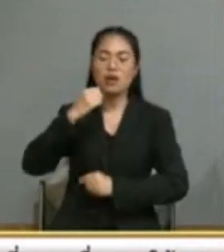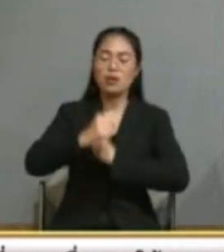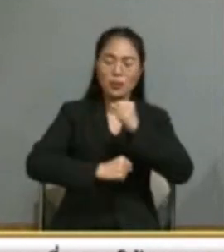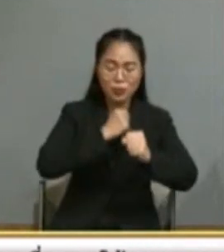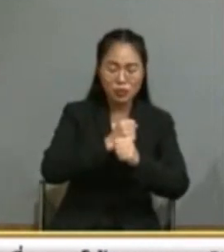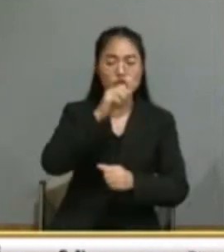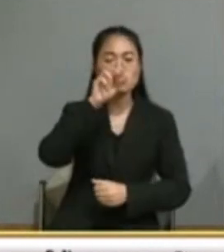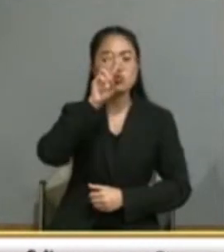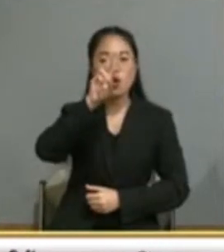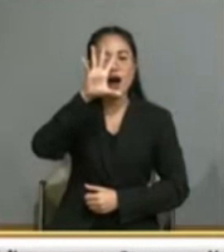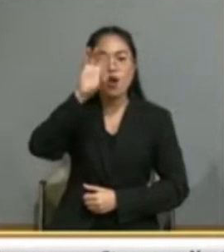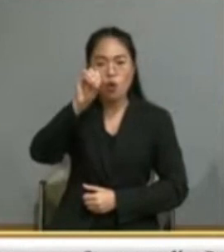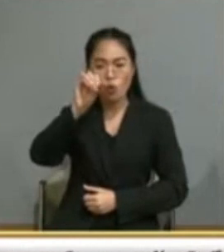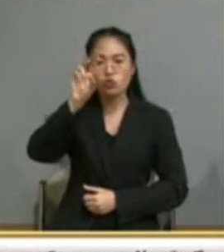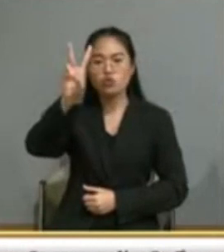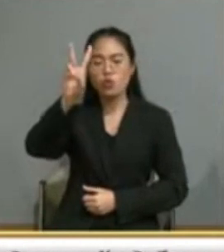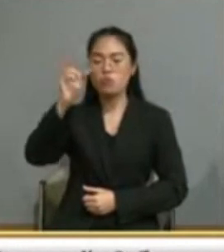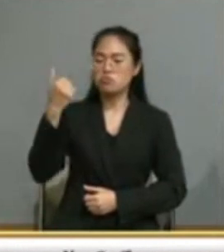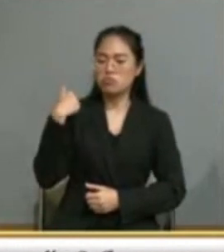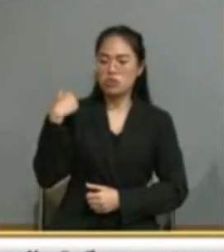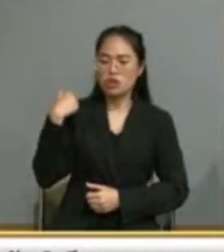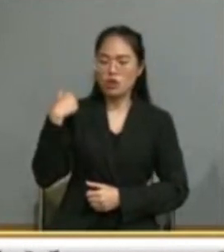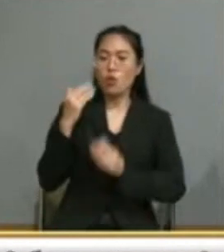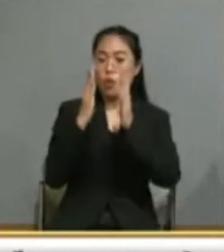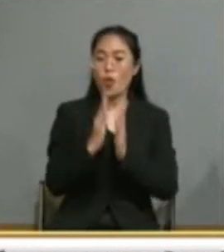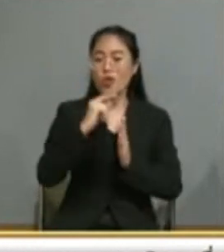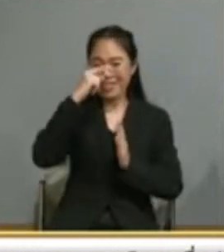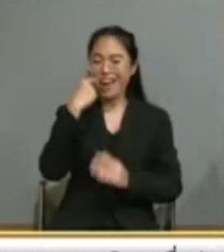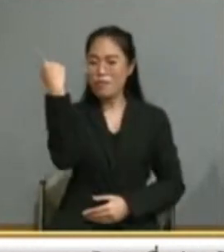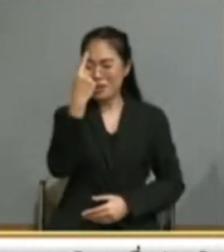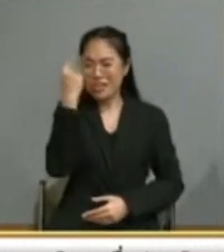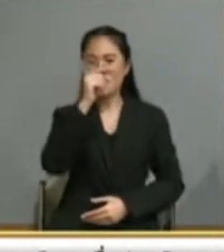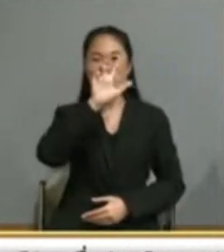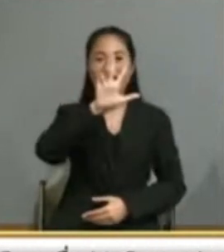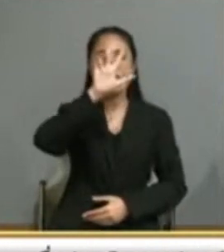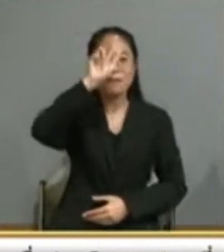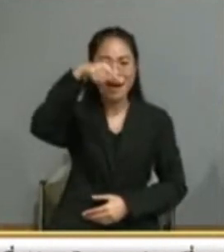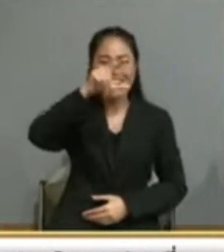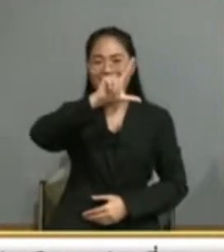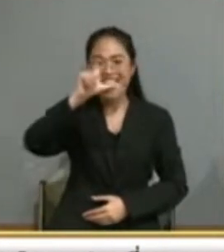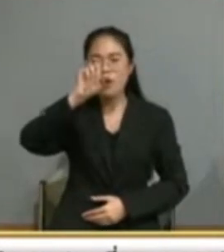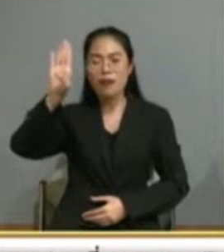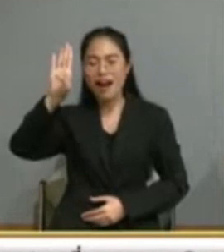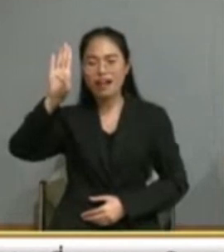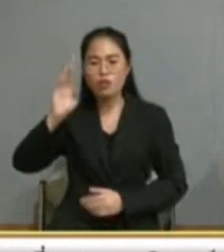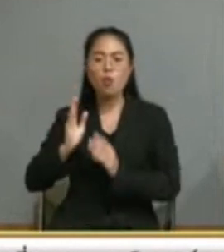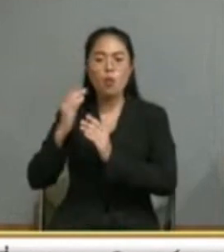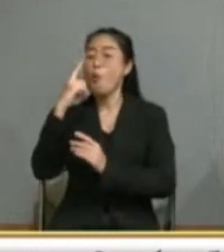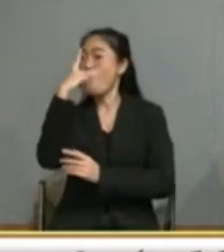2 ป Storeรายได้จาก นายตัเที่วคนไทย ชายลี่ย 3,000 ลานบาทจากชาวต่างชาติ 11.